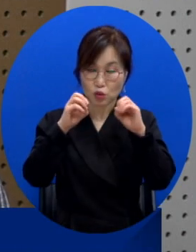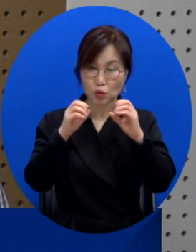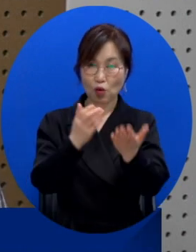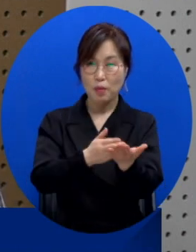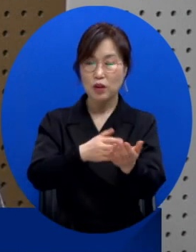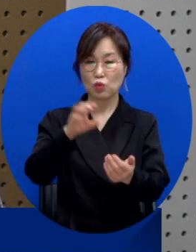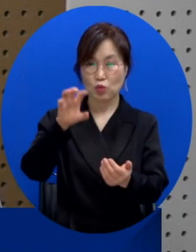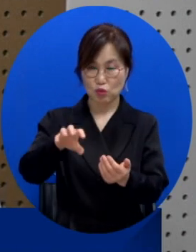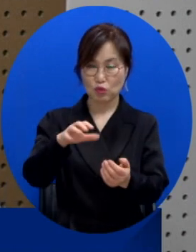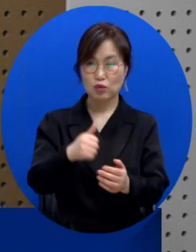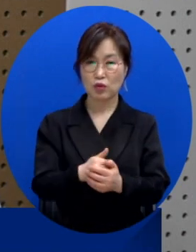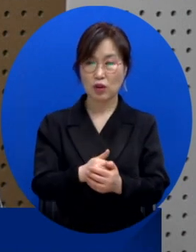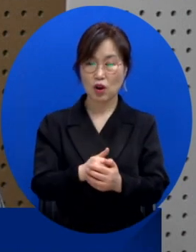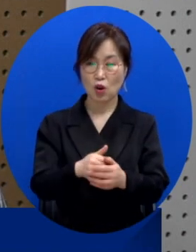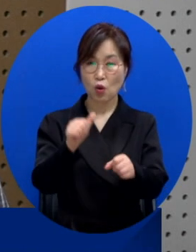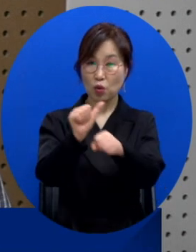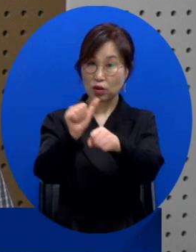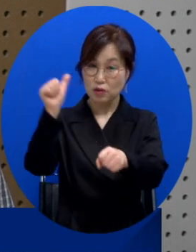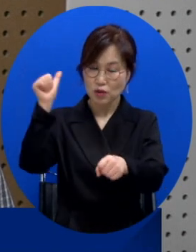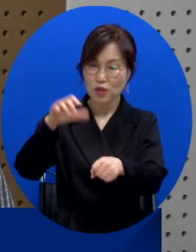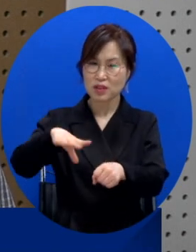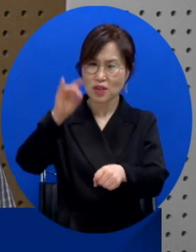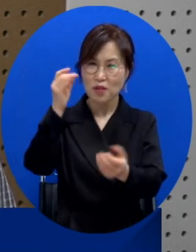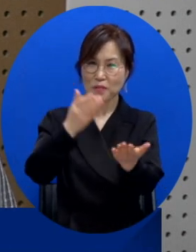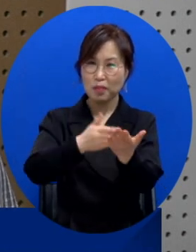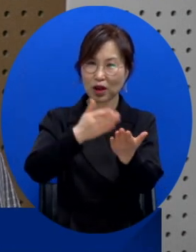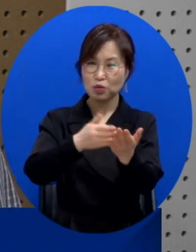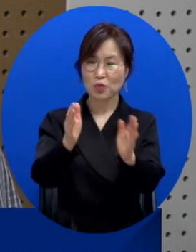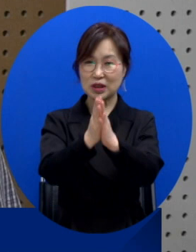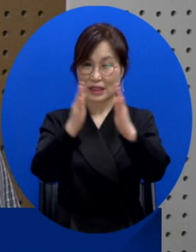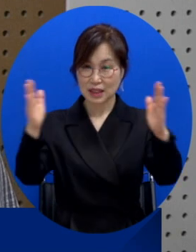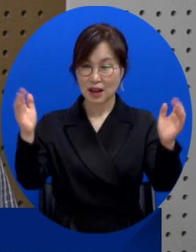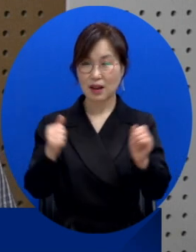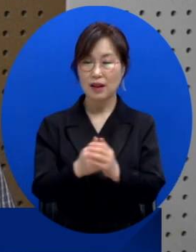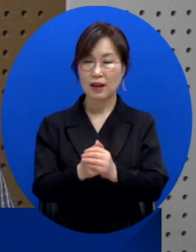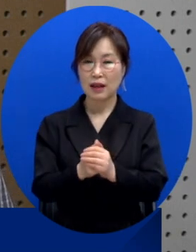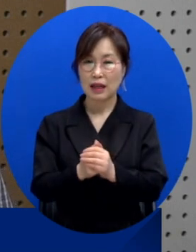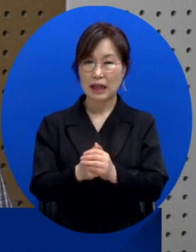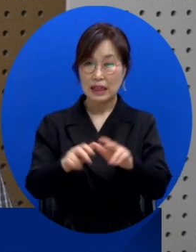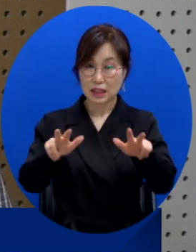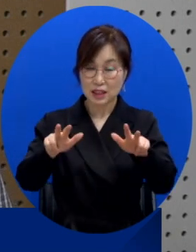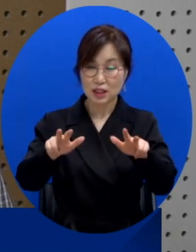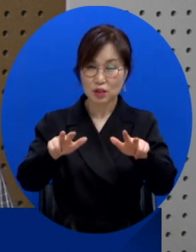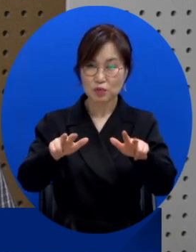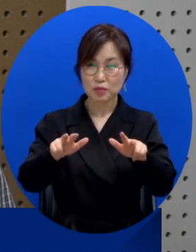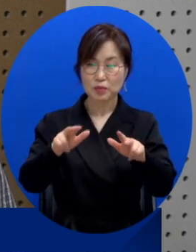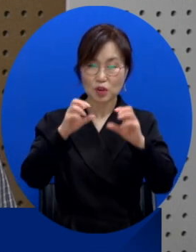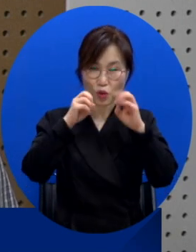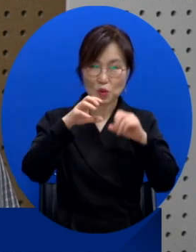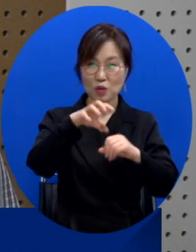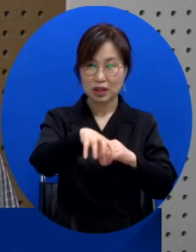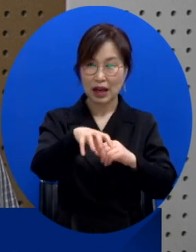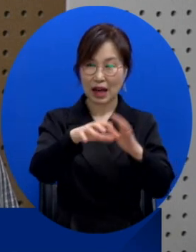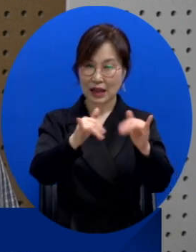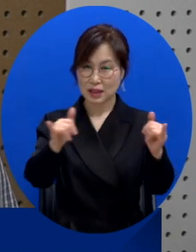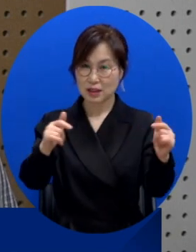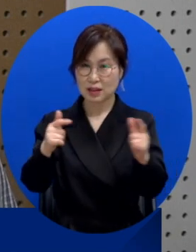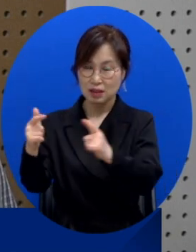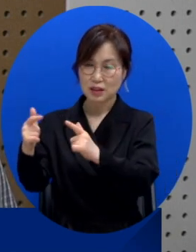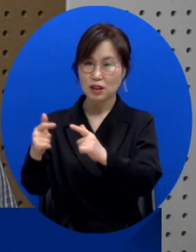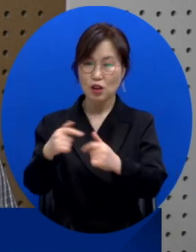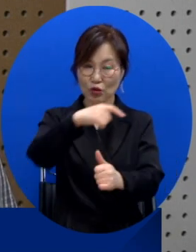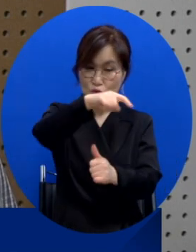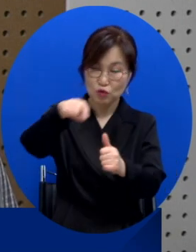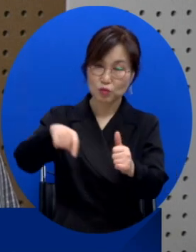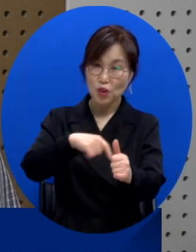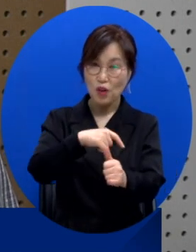필리핀이 5년 전에 이곳에서 방송을 시작하게 되면 이곳에서 사역 중인 모든 선교사들과 주변 한인